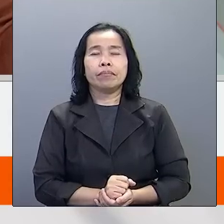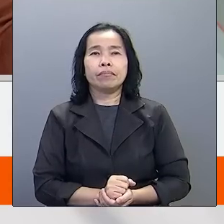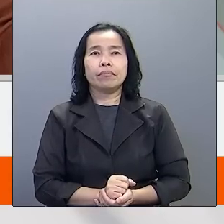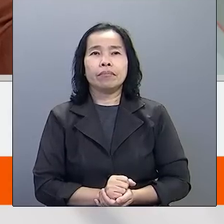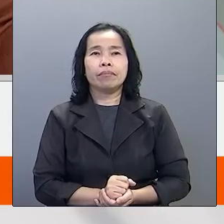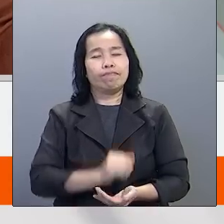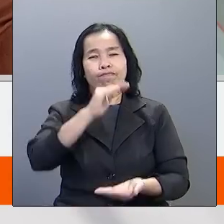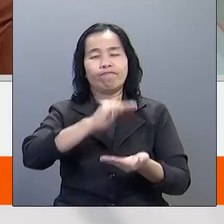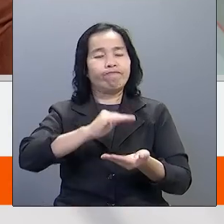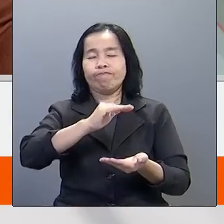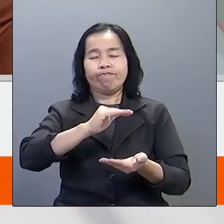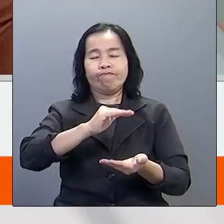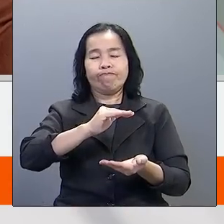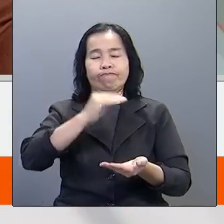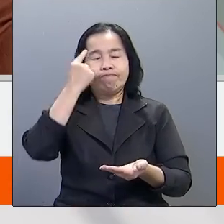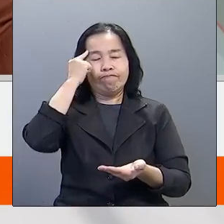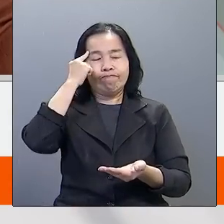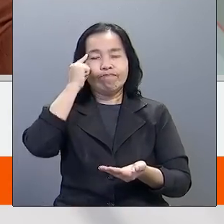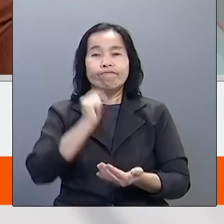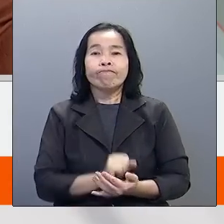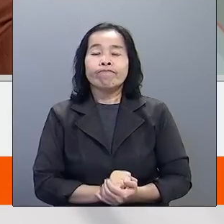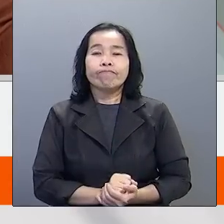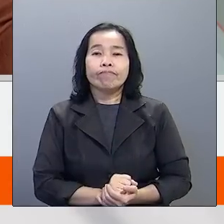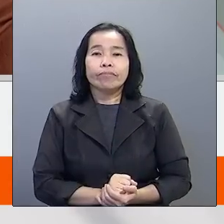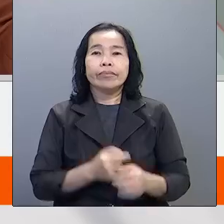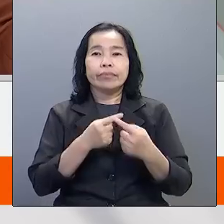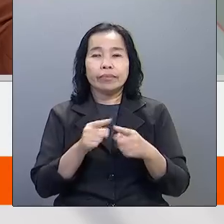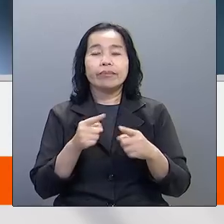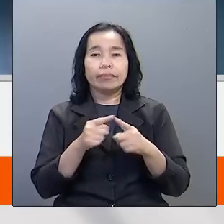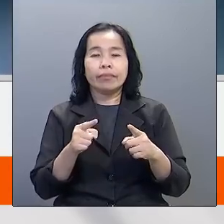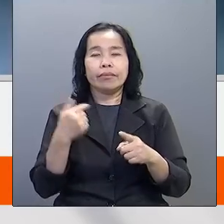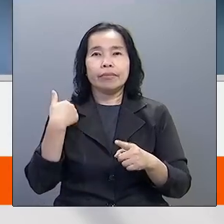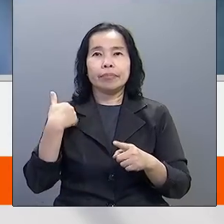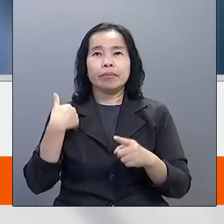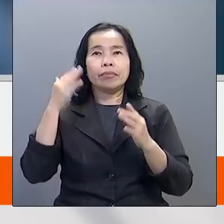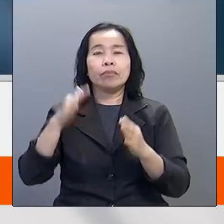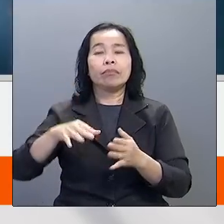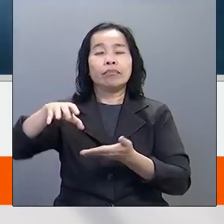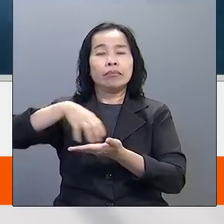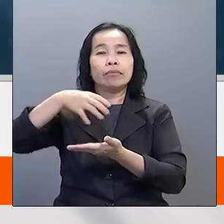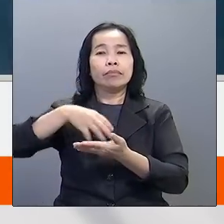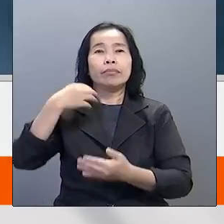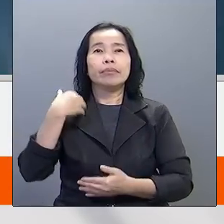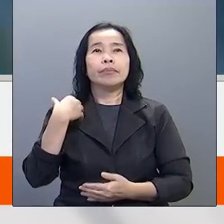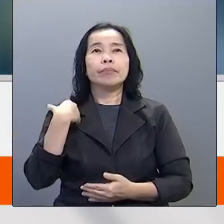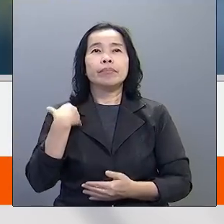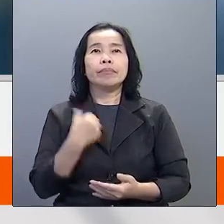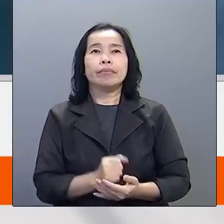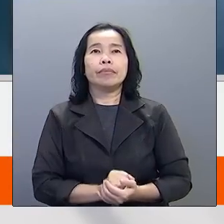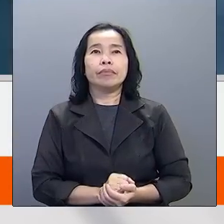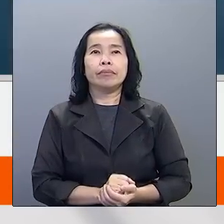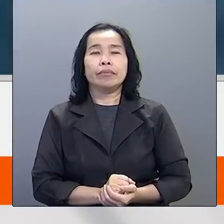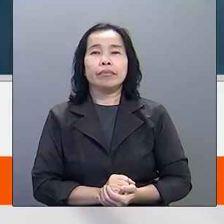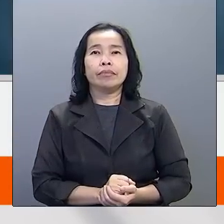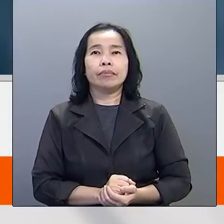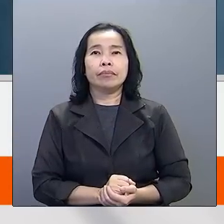ะปรากฏแน่ชัดนะครับเนื่องจากว่ายังไม่ได้รับรายงานแล้วก็ตอนเกิดเหตุการณ์เนี่ยมันค่อนข้างจะฉุกละหุกมากนะครับ